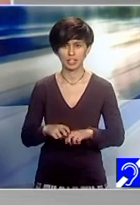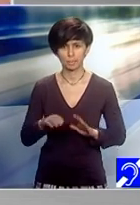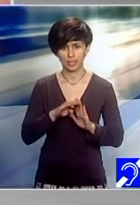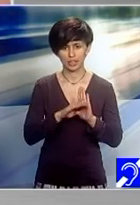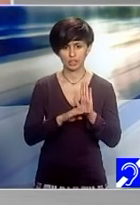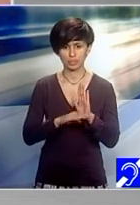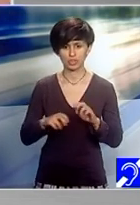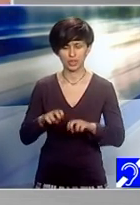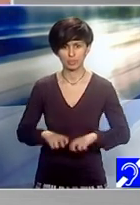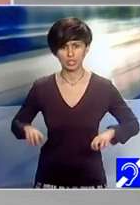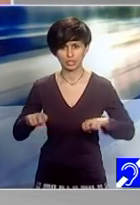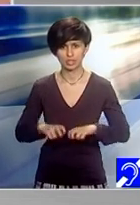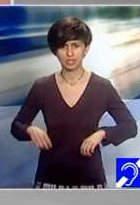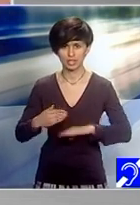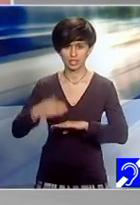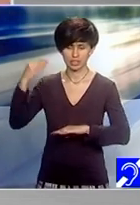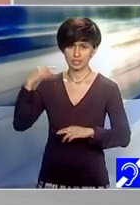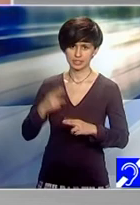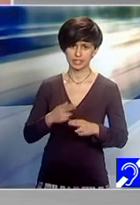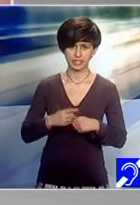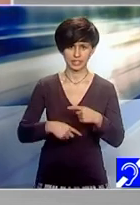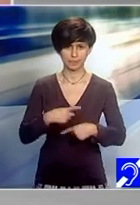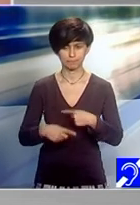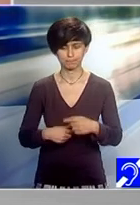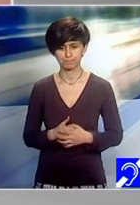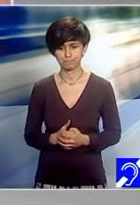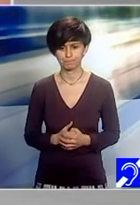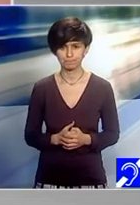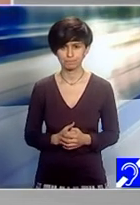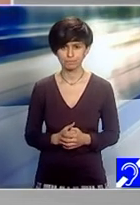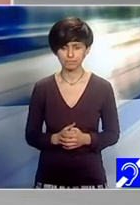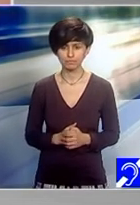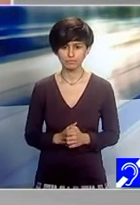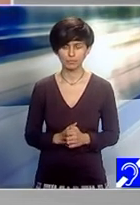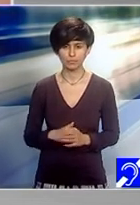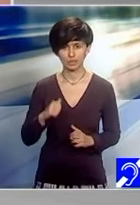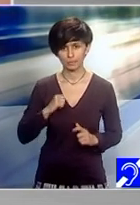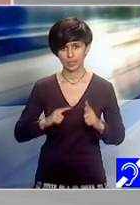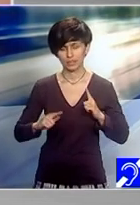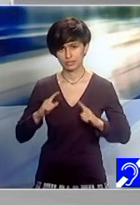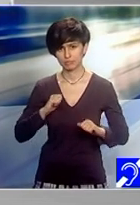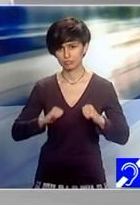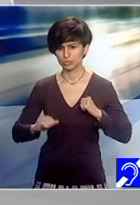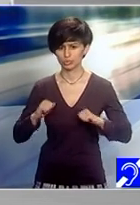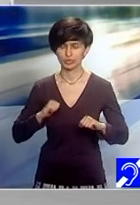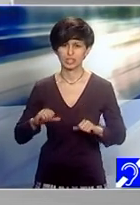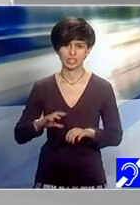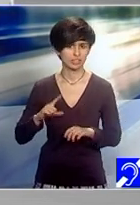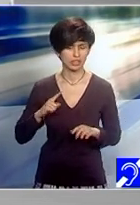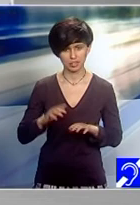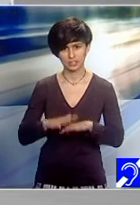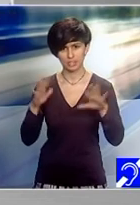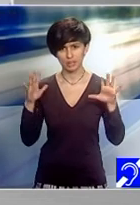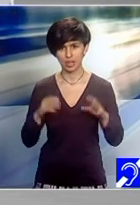și cheltuielile enorme. Dar principalul beneficiar este suferința, nici femeia, nu se poate femeia, sigur. Adică quantifica. Câștigul este în supraviețuiri